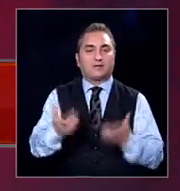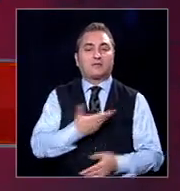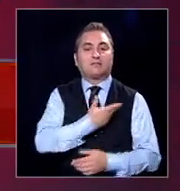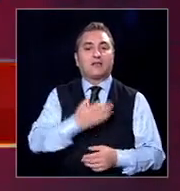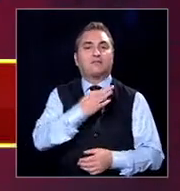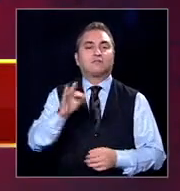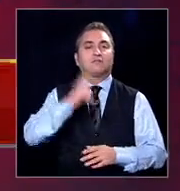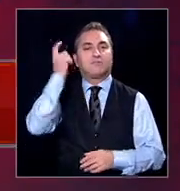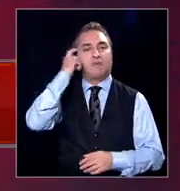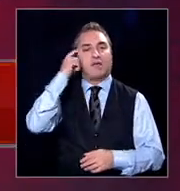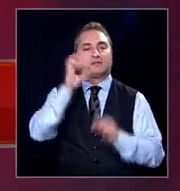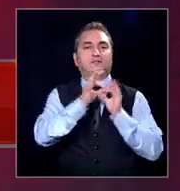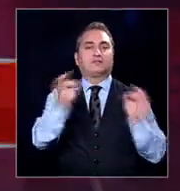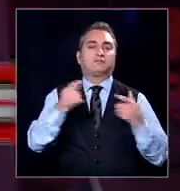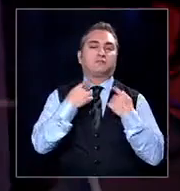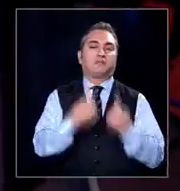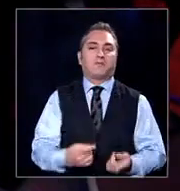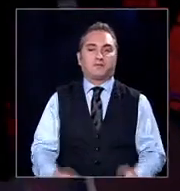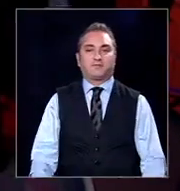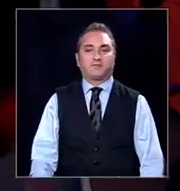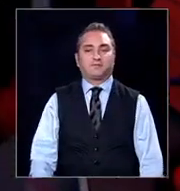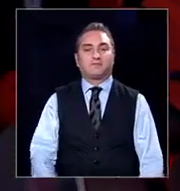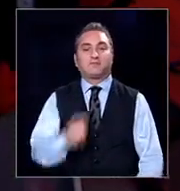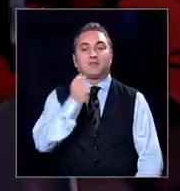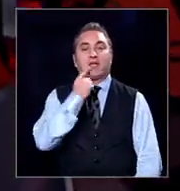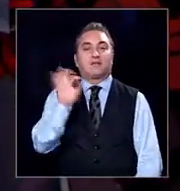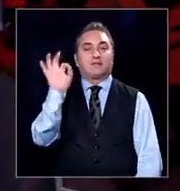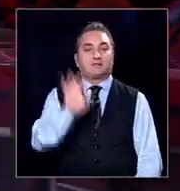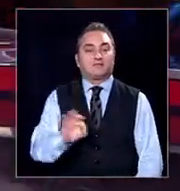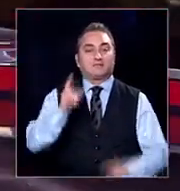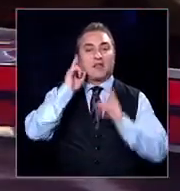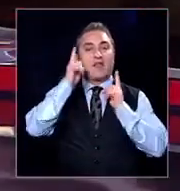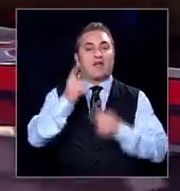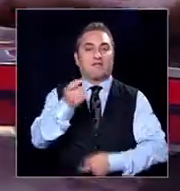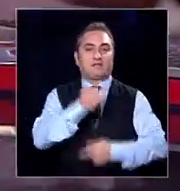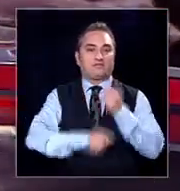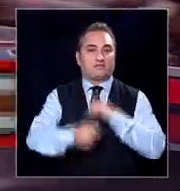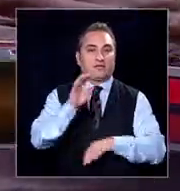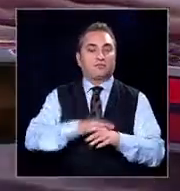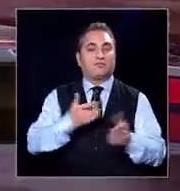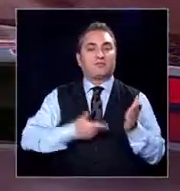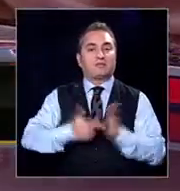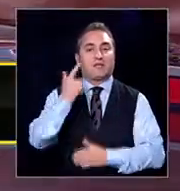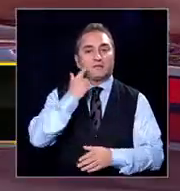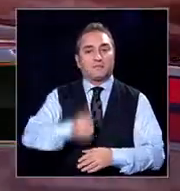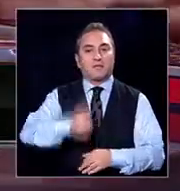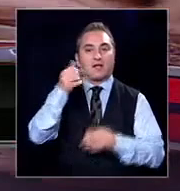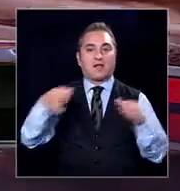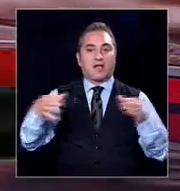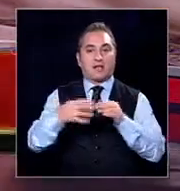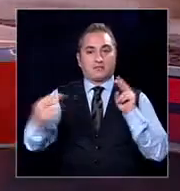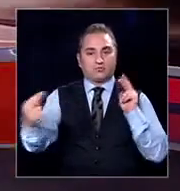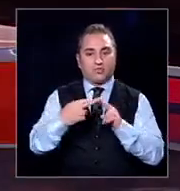değil mantıksızlık da gerektirir herhalde. Ankara Sincan'da hayvan ticareti yaptığı iddia edilen kadın Tarım ve Orman Bakanlığı ekiplerini karşısında